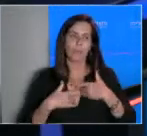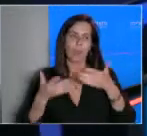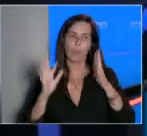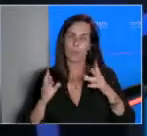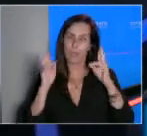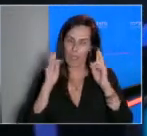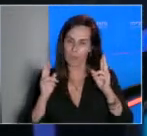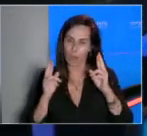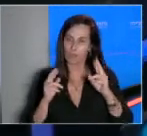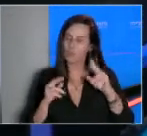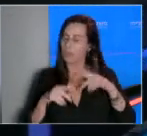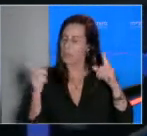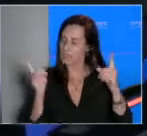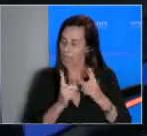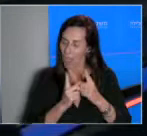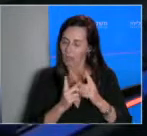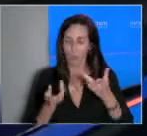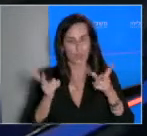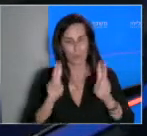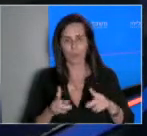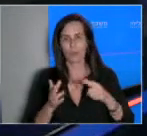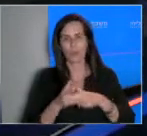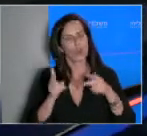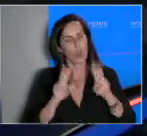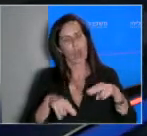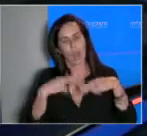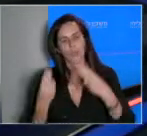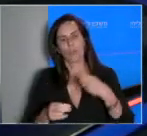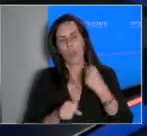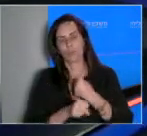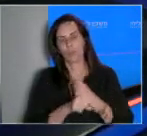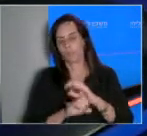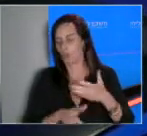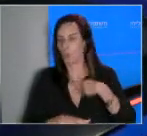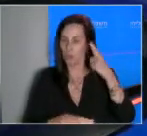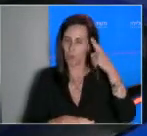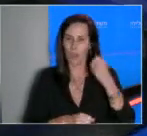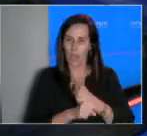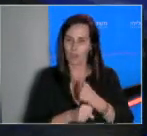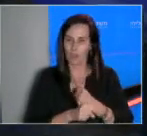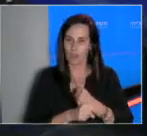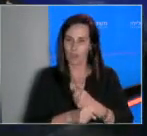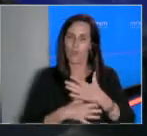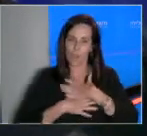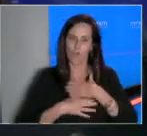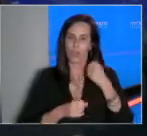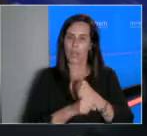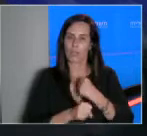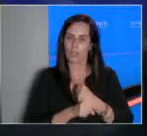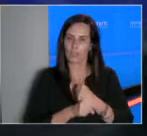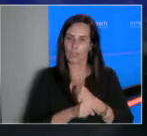מאוד מקווה שהיא תהיה קצרה ככל האפשר, כדי שנוכל לחזור ולעשות את מה שאנחנו יודעות לעשות, ואוהבות